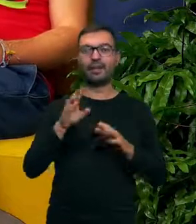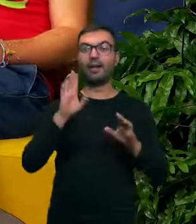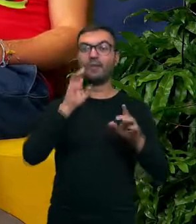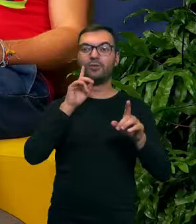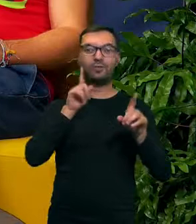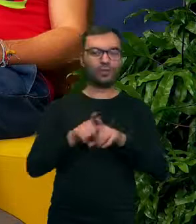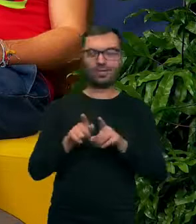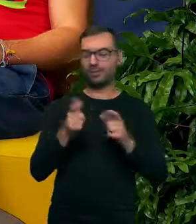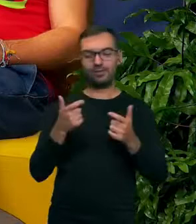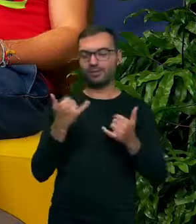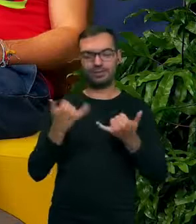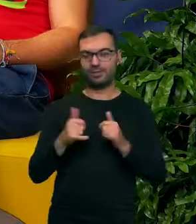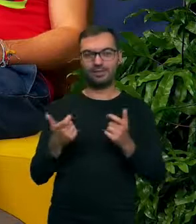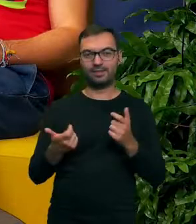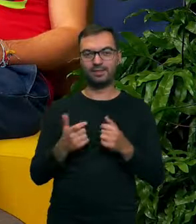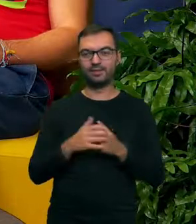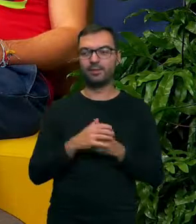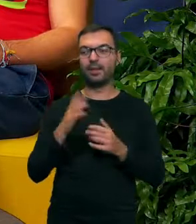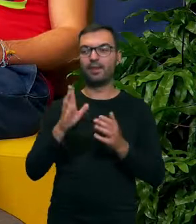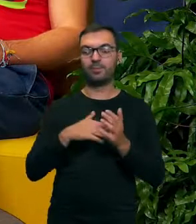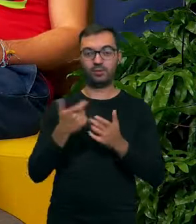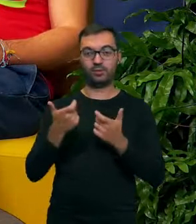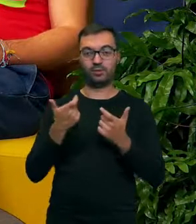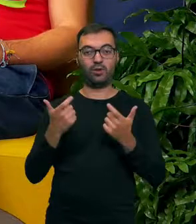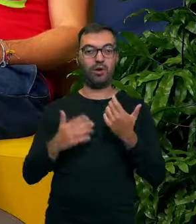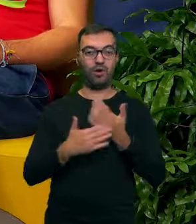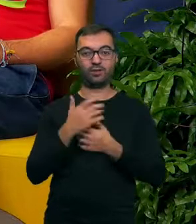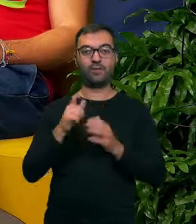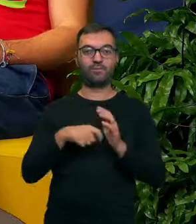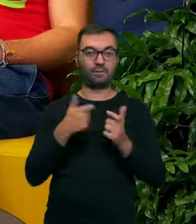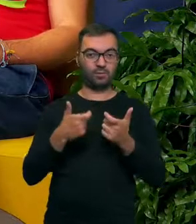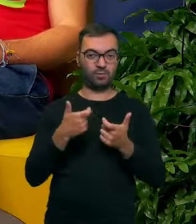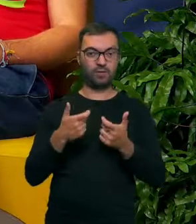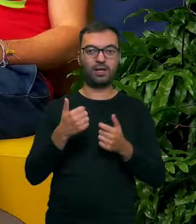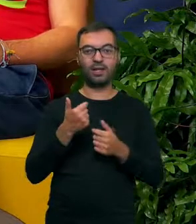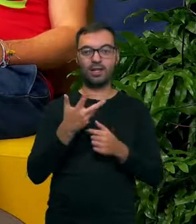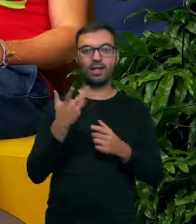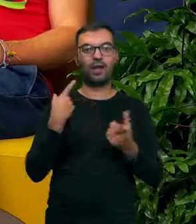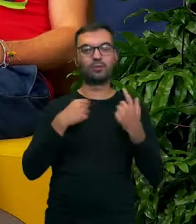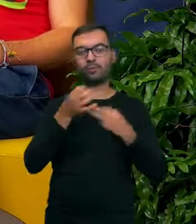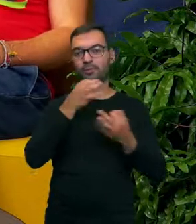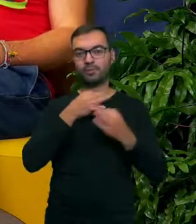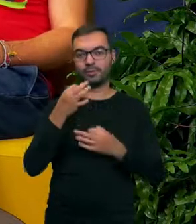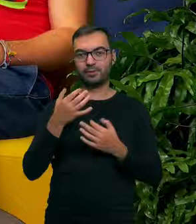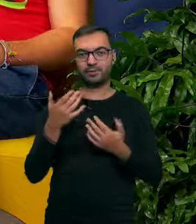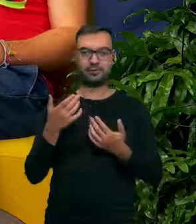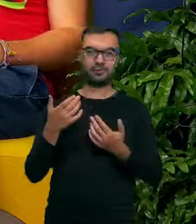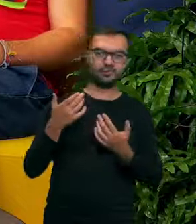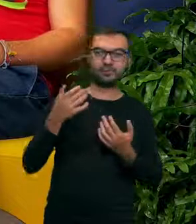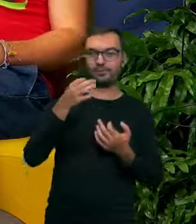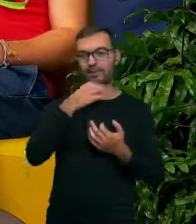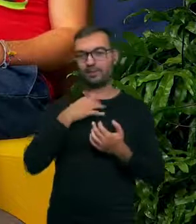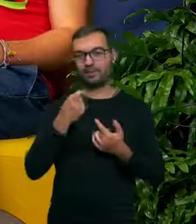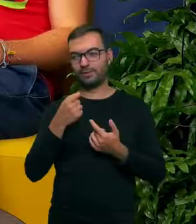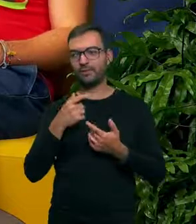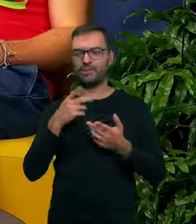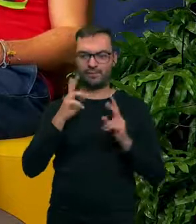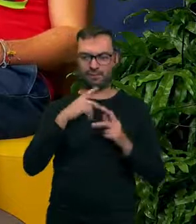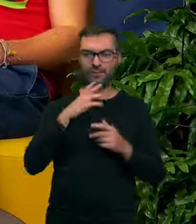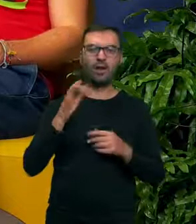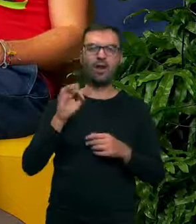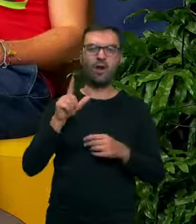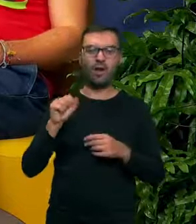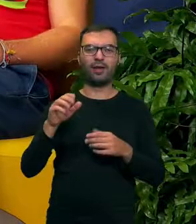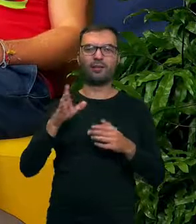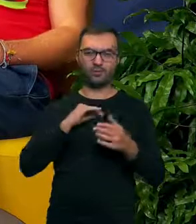samym. Ja, jak się okazało, że będę robił film, to parę osób się mnie pytało, właściwie tak, to było takie pytanie, trochę twierdzenie, no że przecież